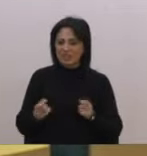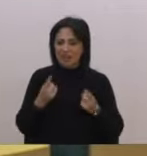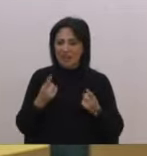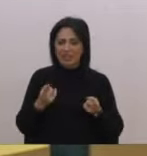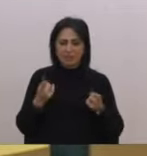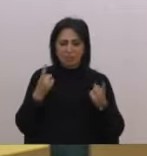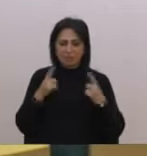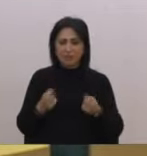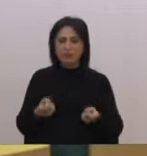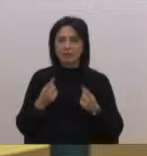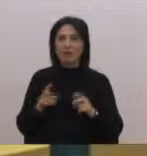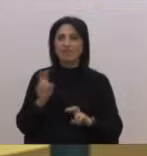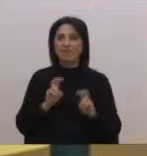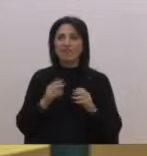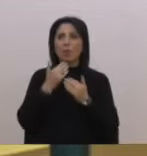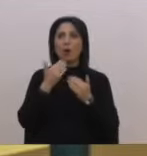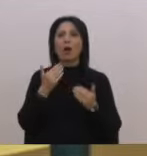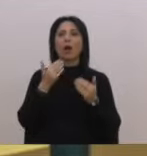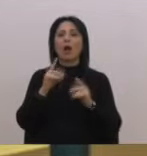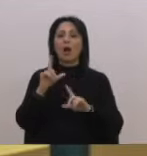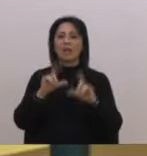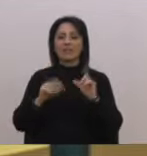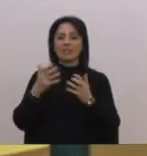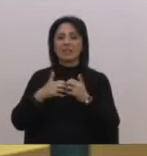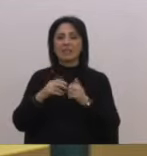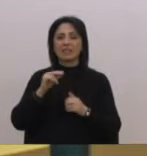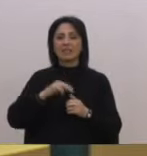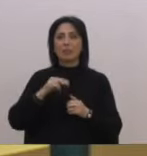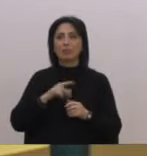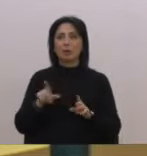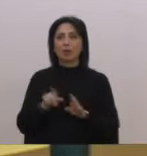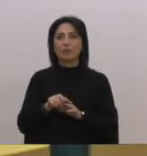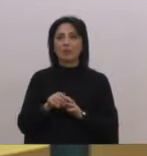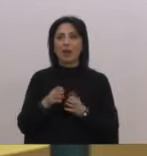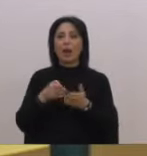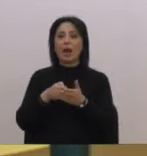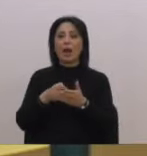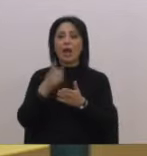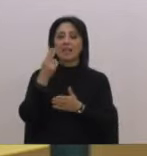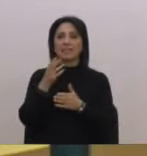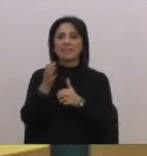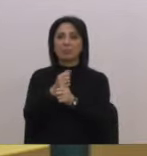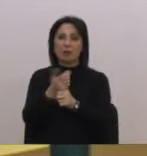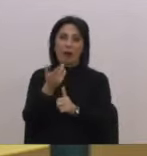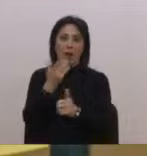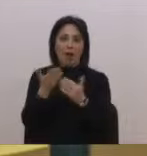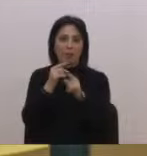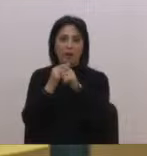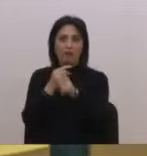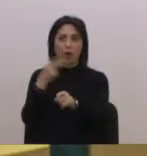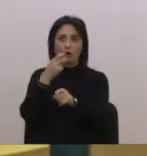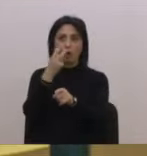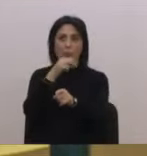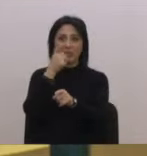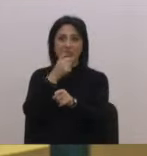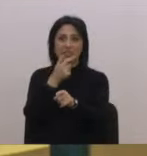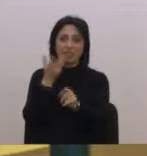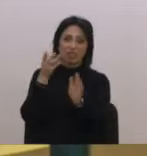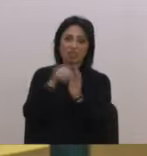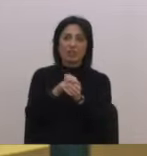naivesco. Veze, vede, bolos, statistici, sam sa hurtan ertat, miuagen ertsips, alba, tamas, gulis comeru, orieta, stormeci,